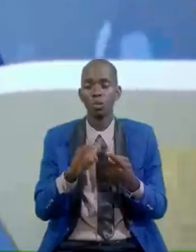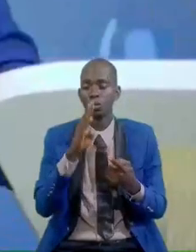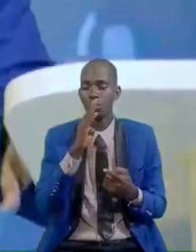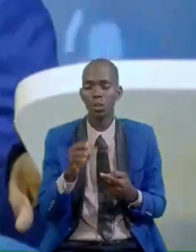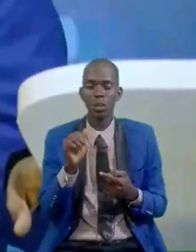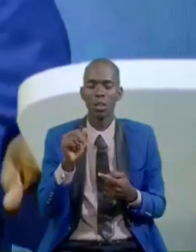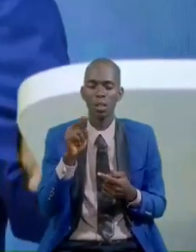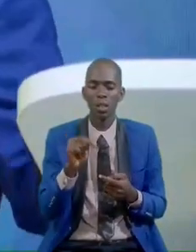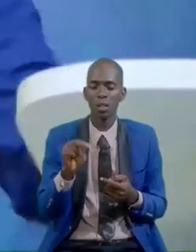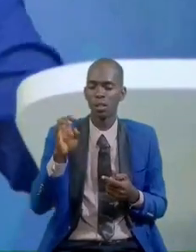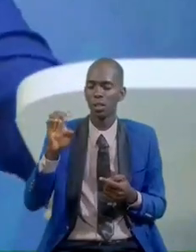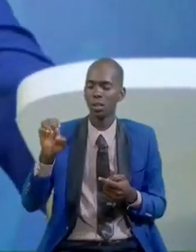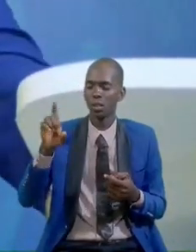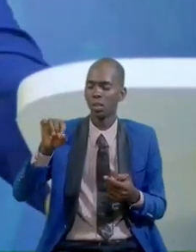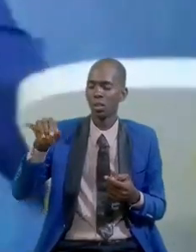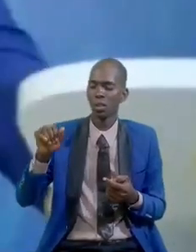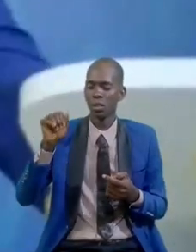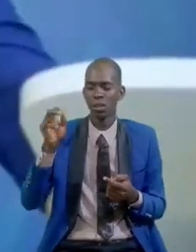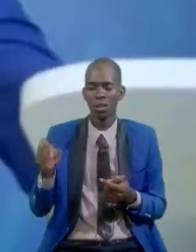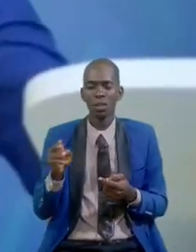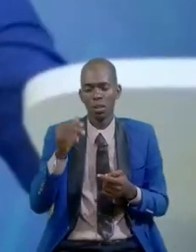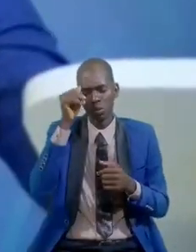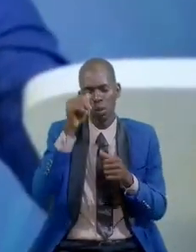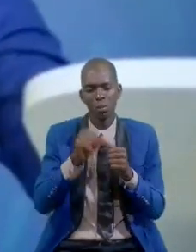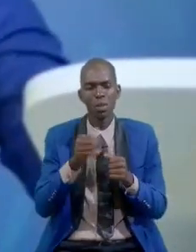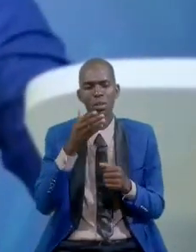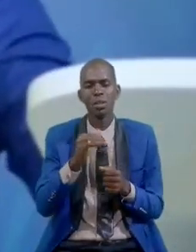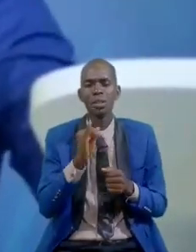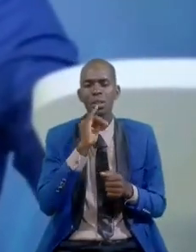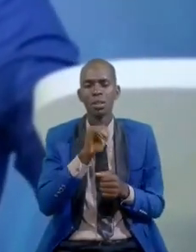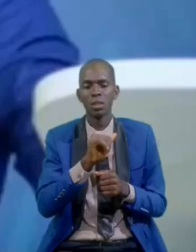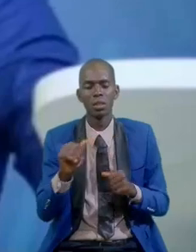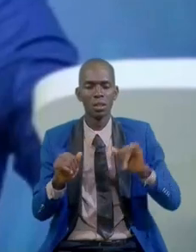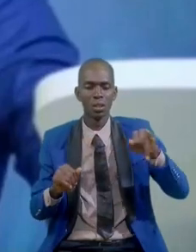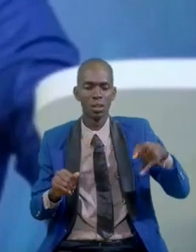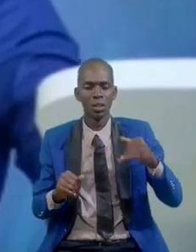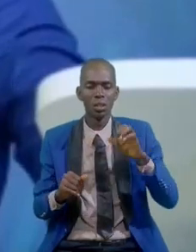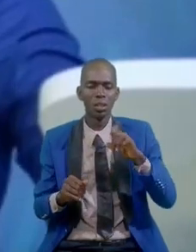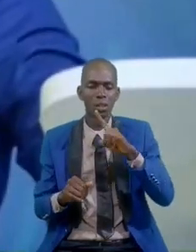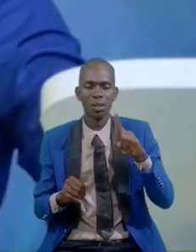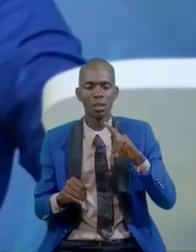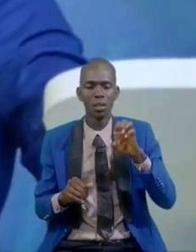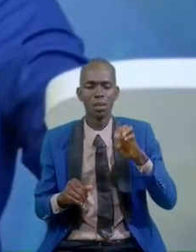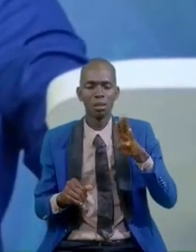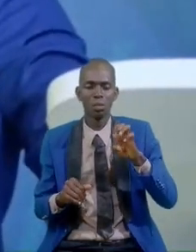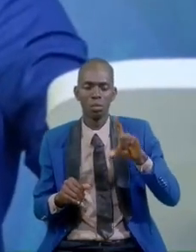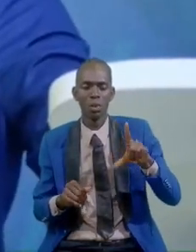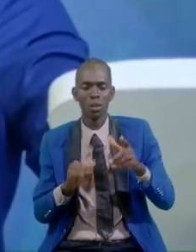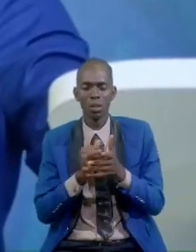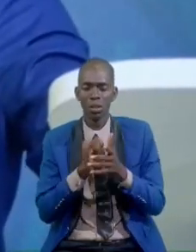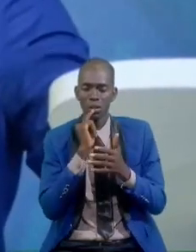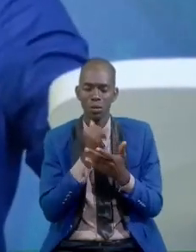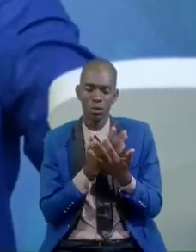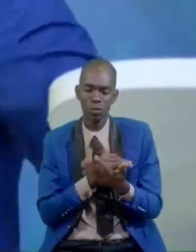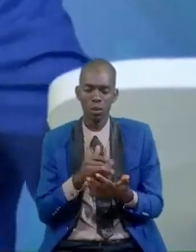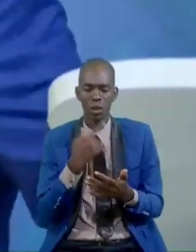il y a une Jézabel qui t'observe et qui dit, ah, tu as touché mes prophètes. Tu t'es